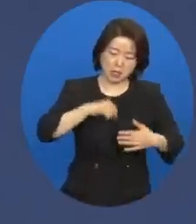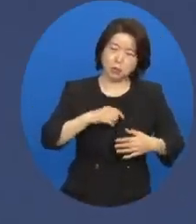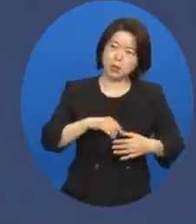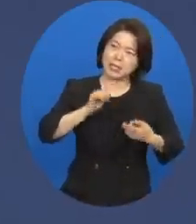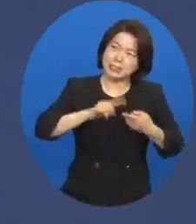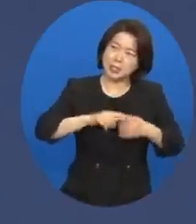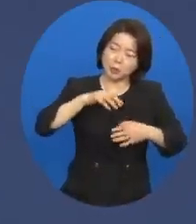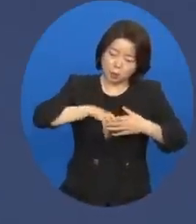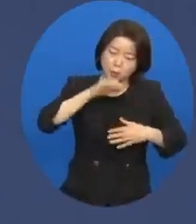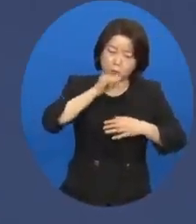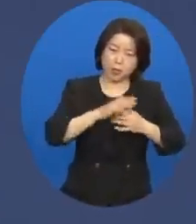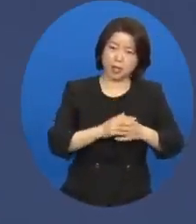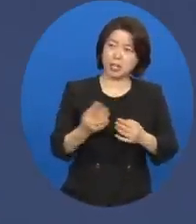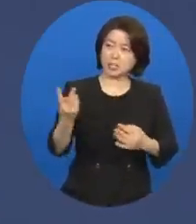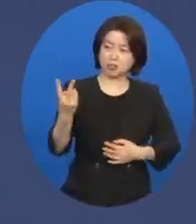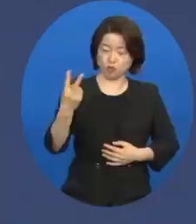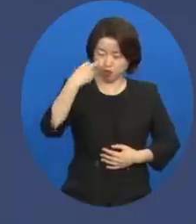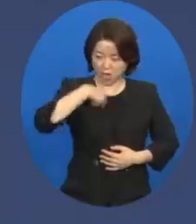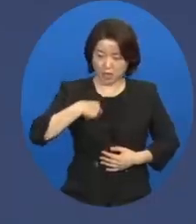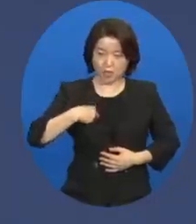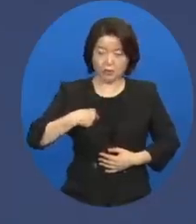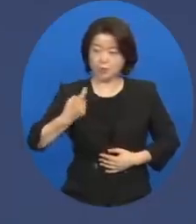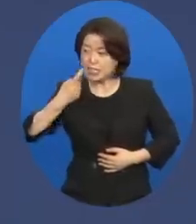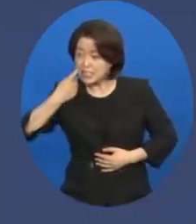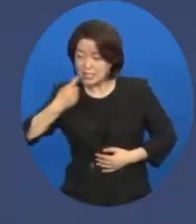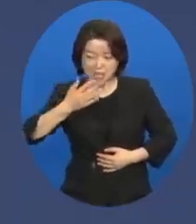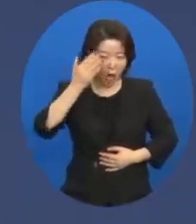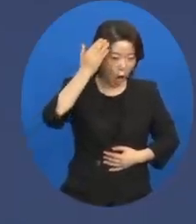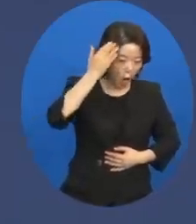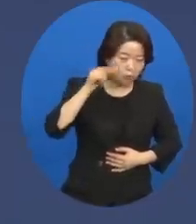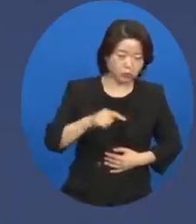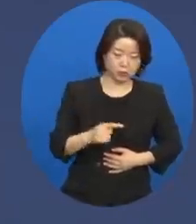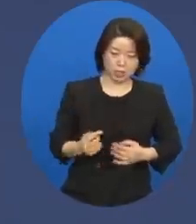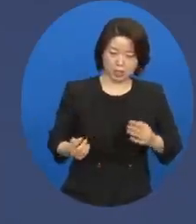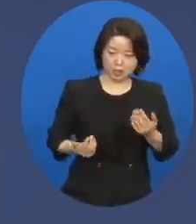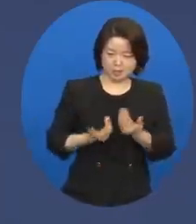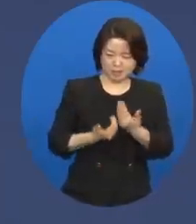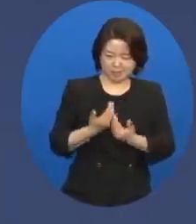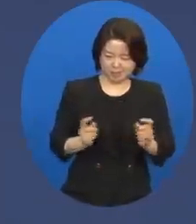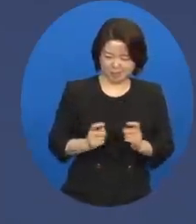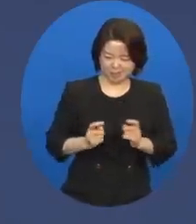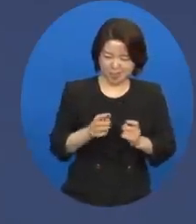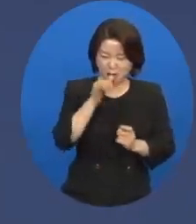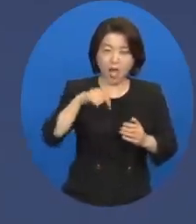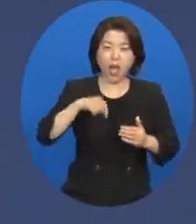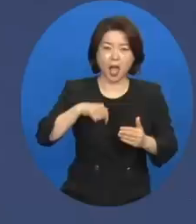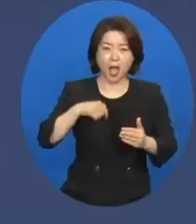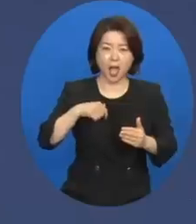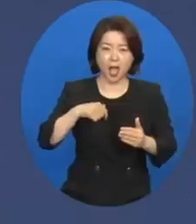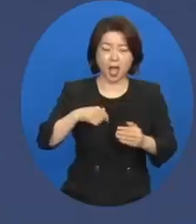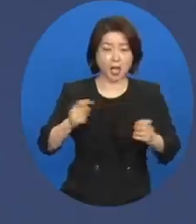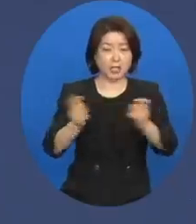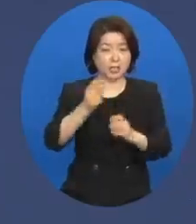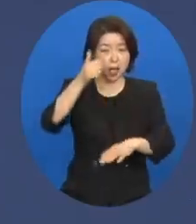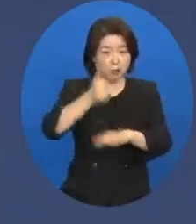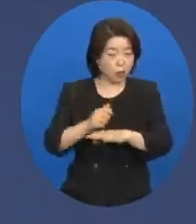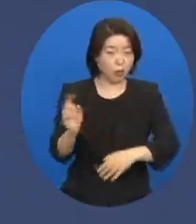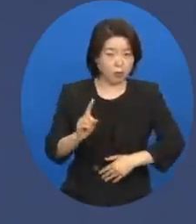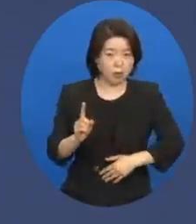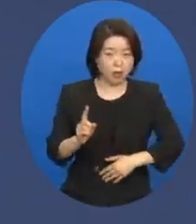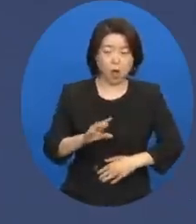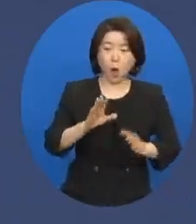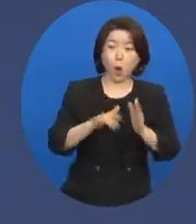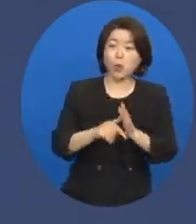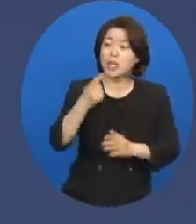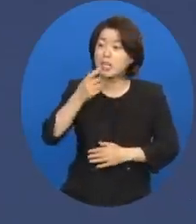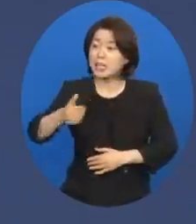법이 쉽게 말하면 흰 마음과 검은 마음이 둘이 싸움을 하는데 그런데 그럼 싸움의 결과가 어떤 때는 흰